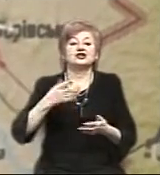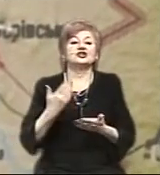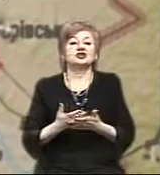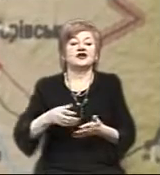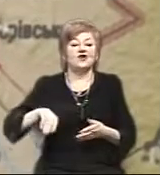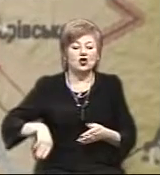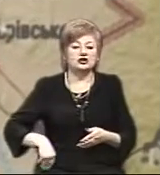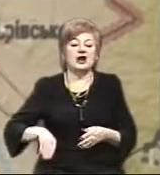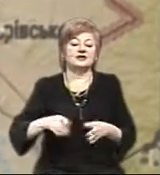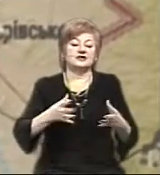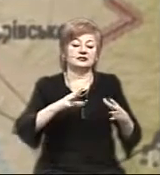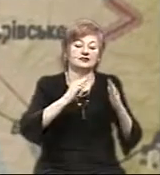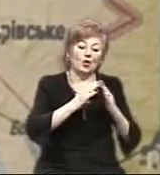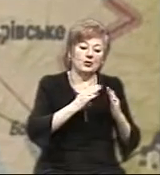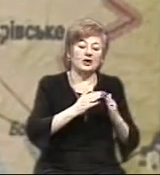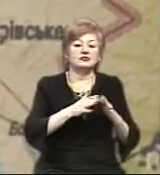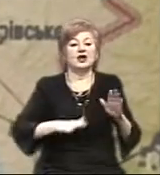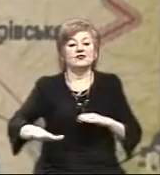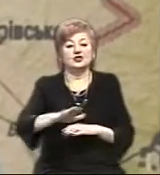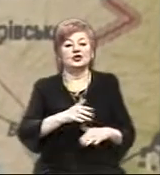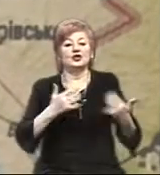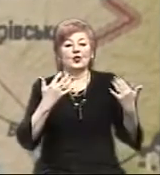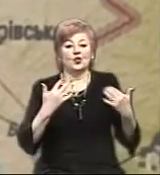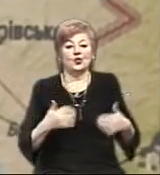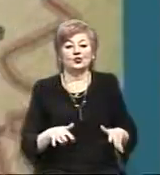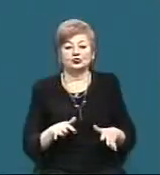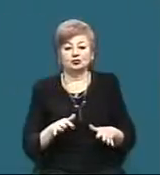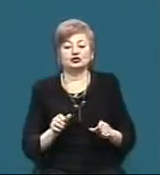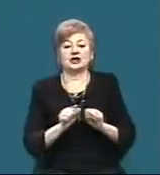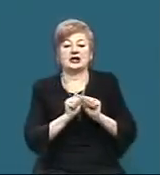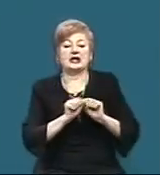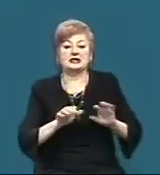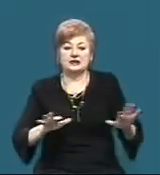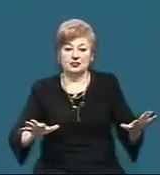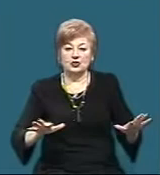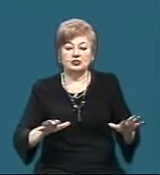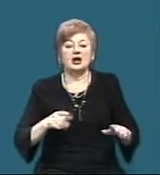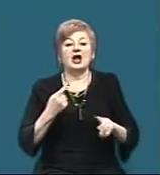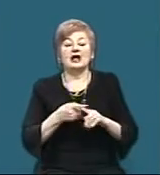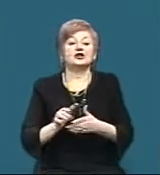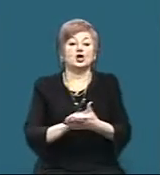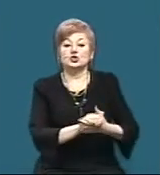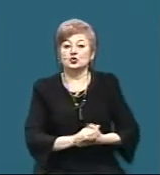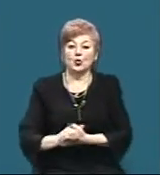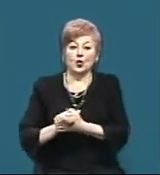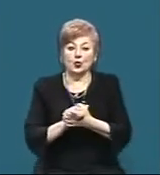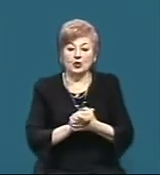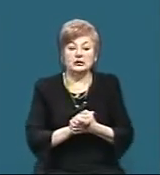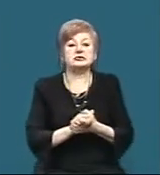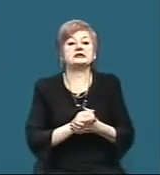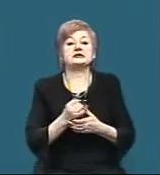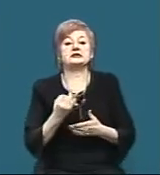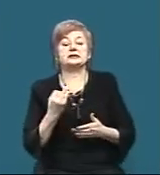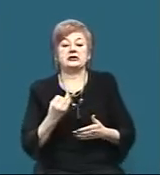та територіях вже володарюють розділювачі. Індекс соціальної згуртованості і примирення для